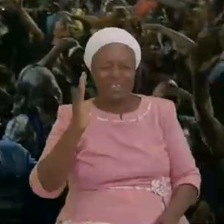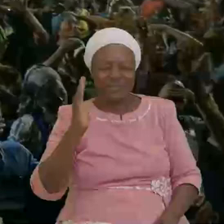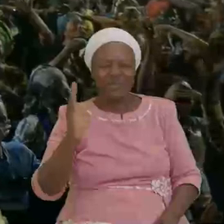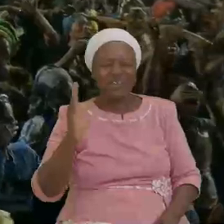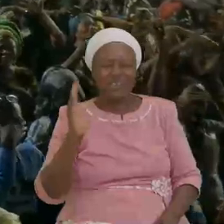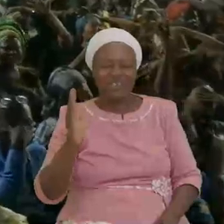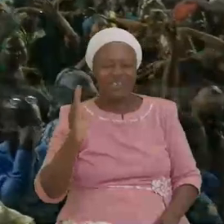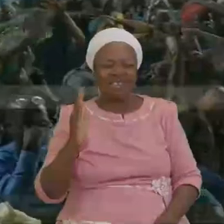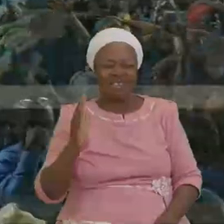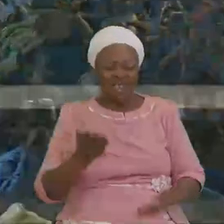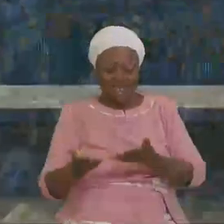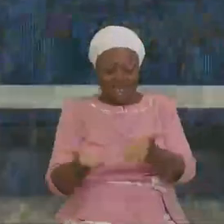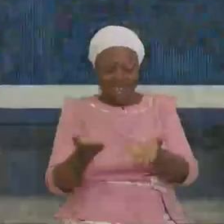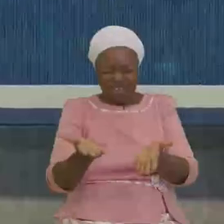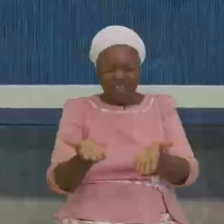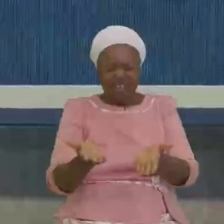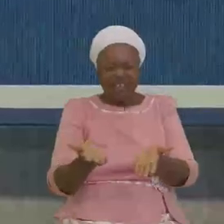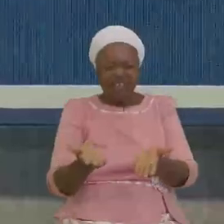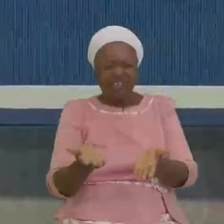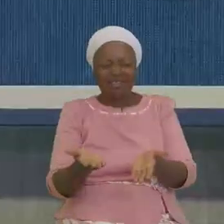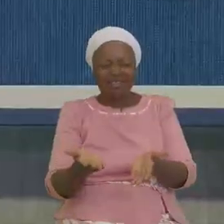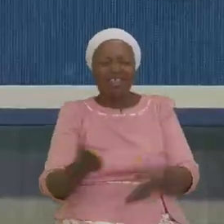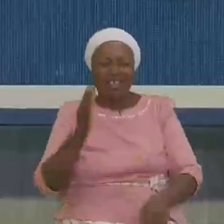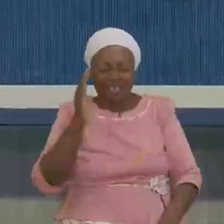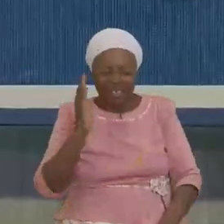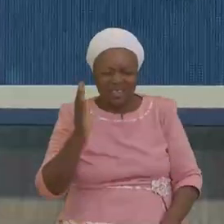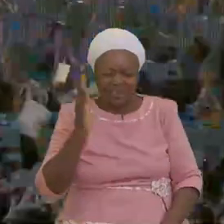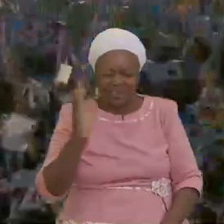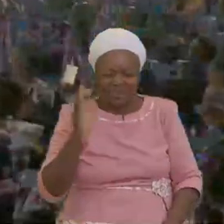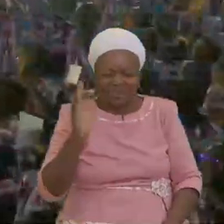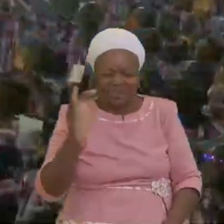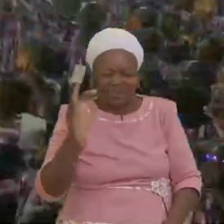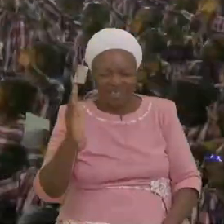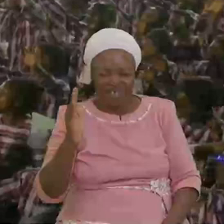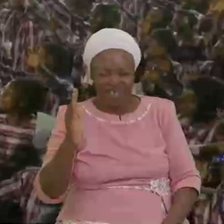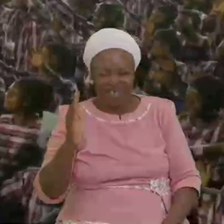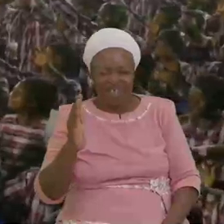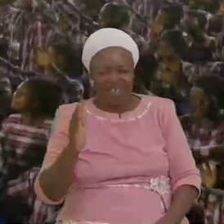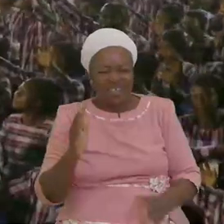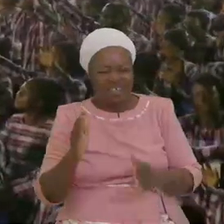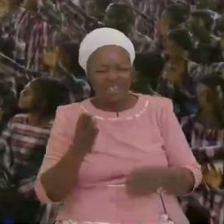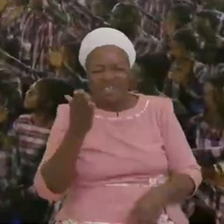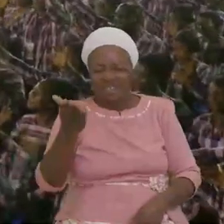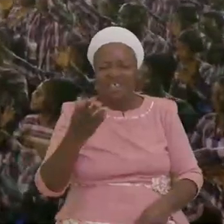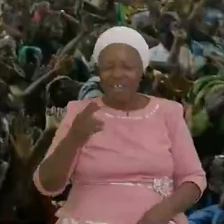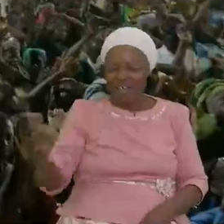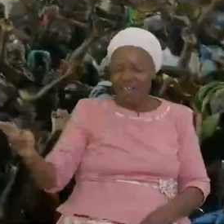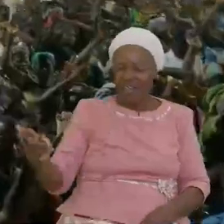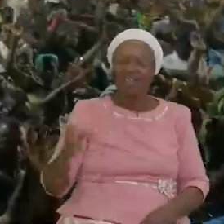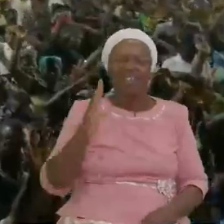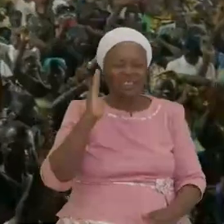Partout, des témoignages devant moi ici, des